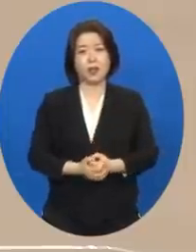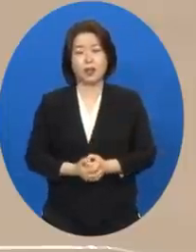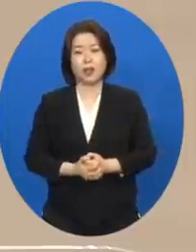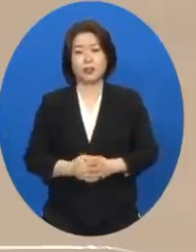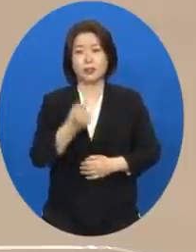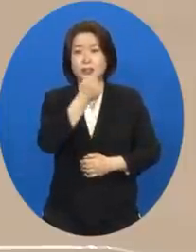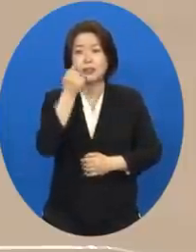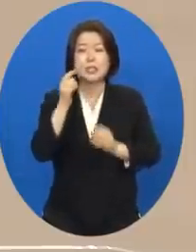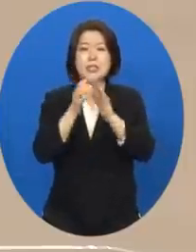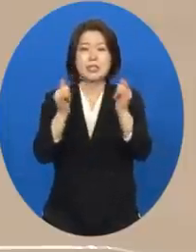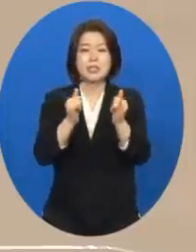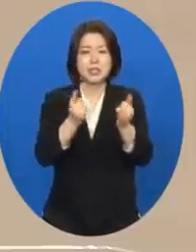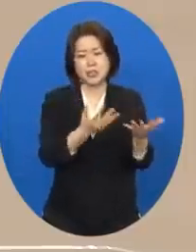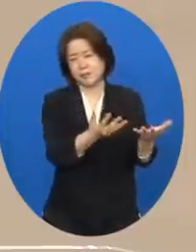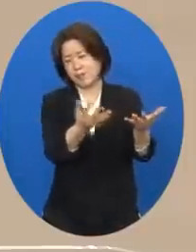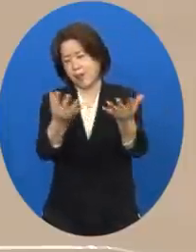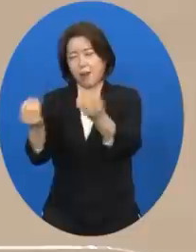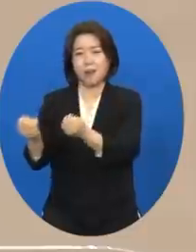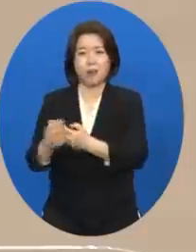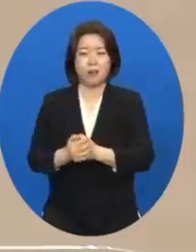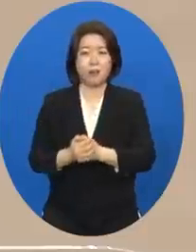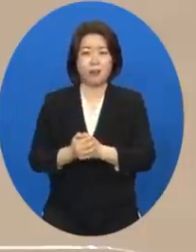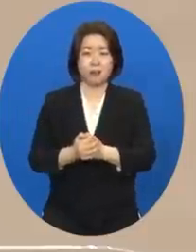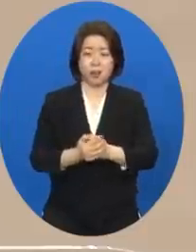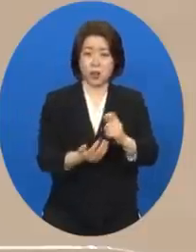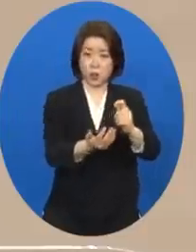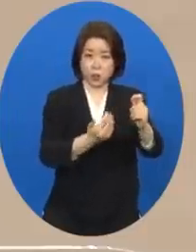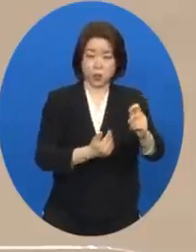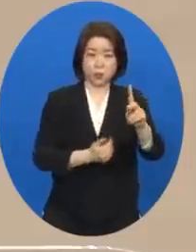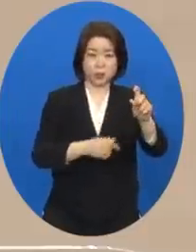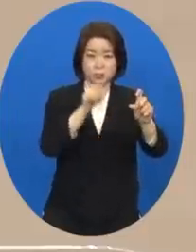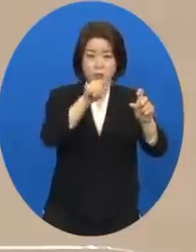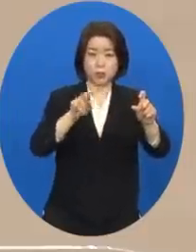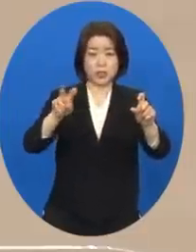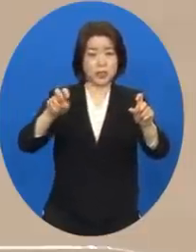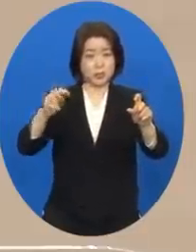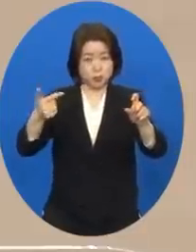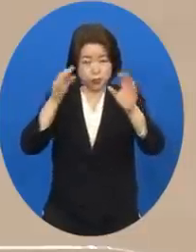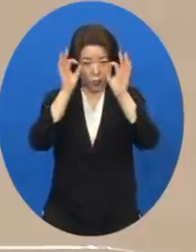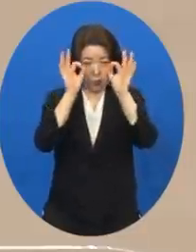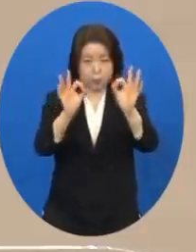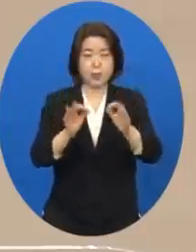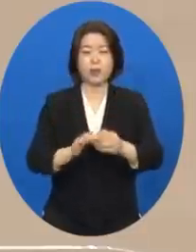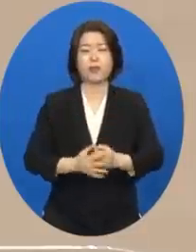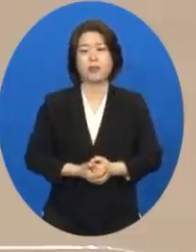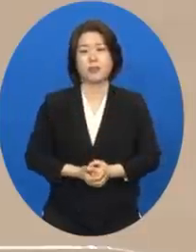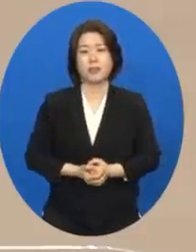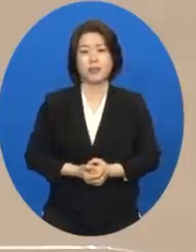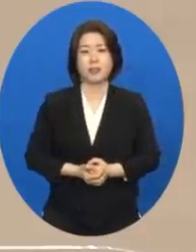증인들이 너무 많았어요 고린도전서 15장 26절에 보면 아